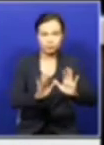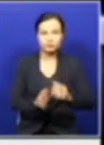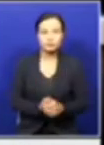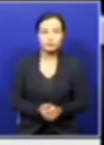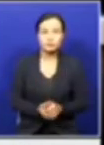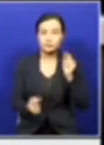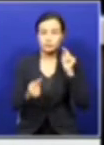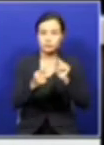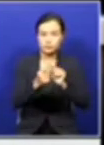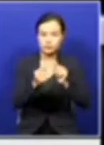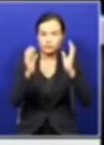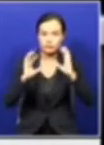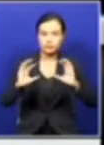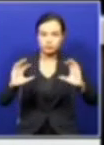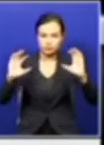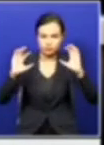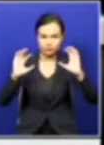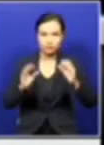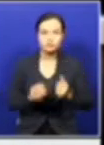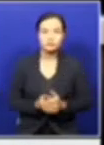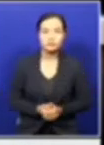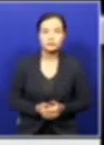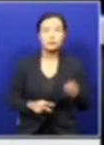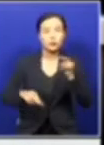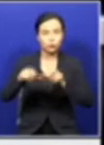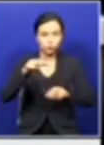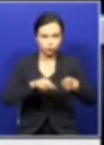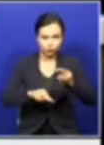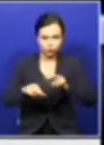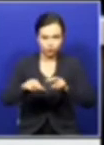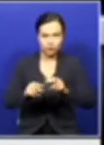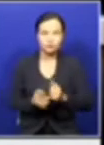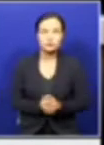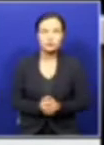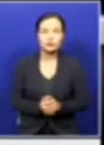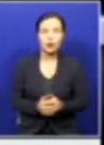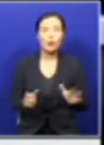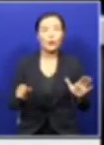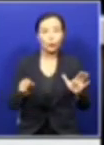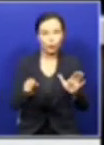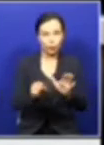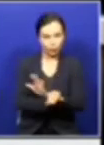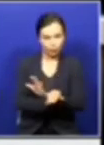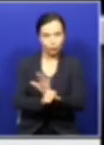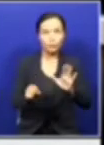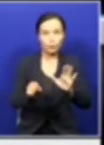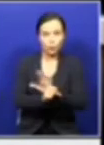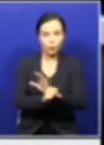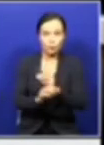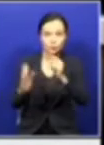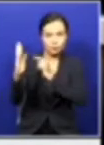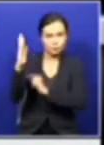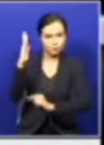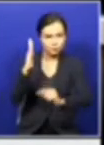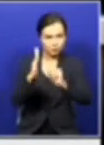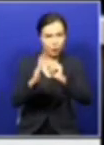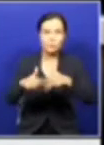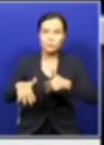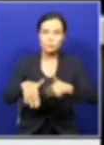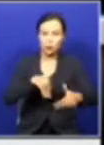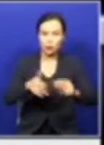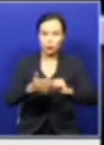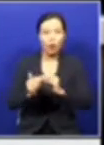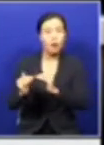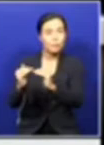ปถึงรัฐบาลที่จะให้ดูแลให้ครอบคลุมและให้ทั่วถึงและให้เกิดความเป็น